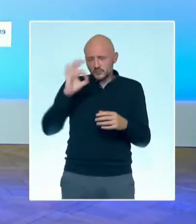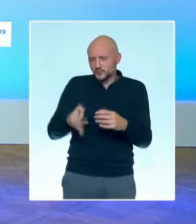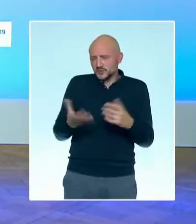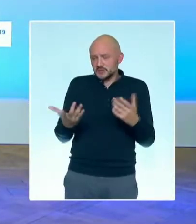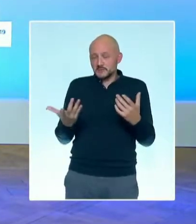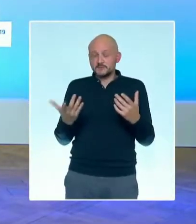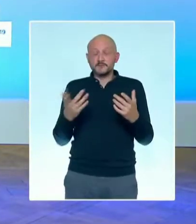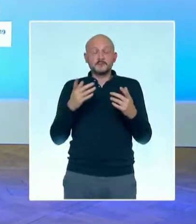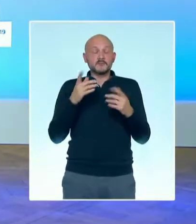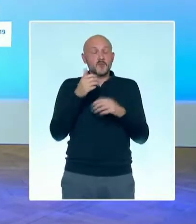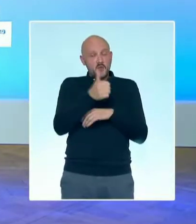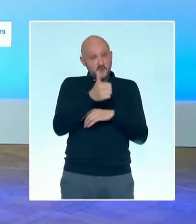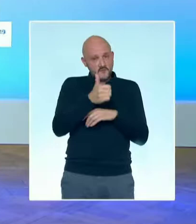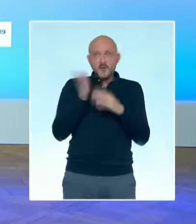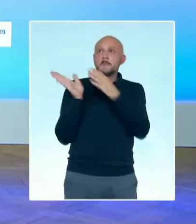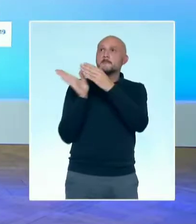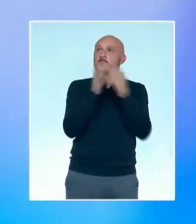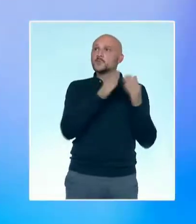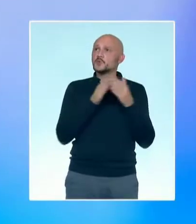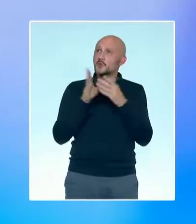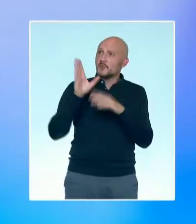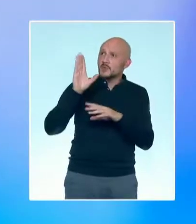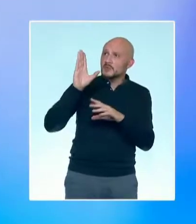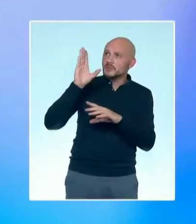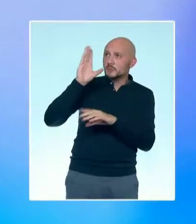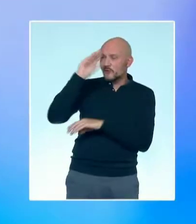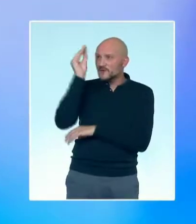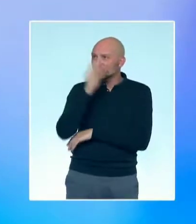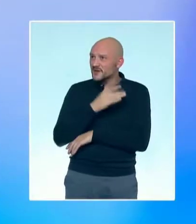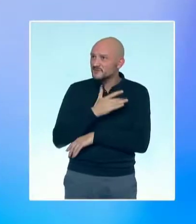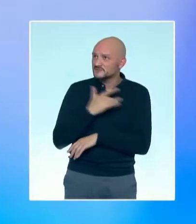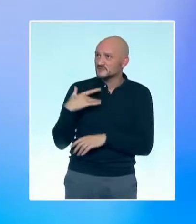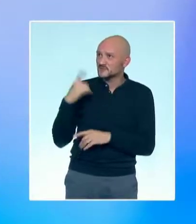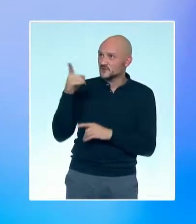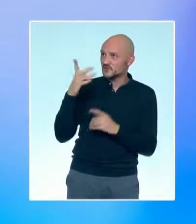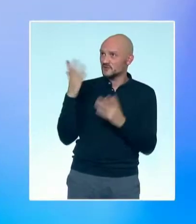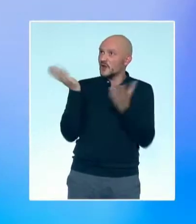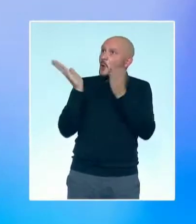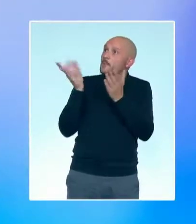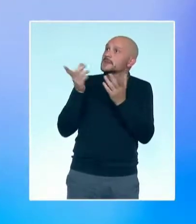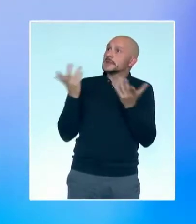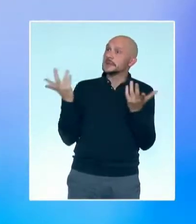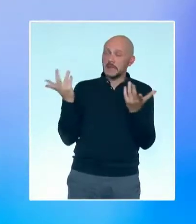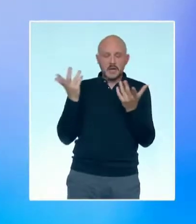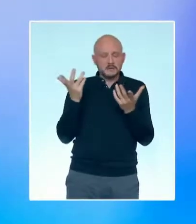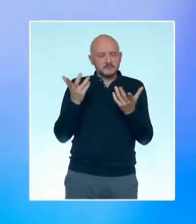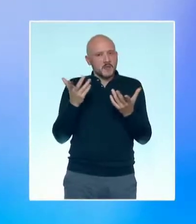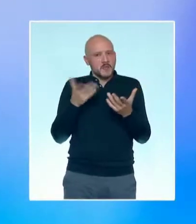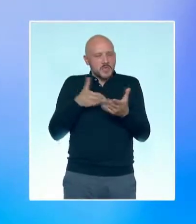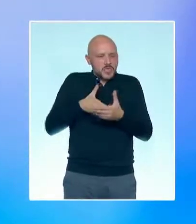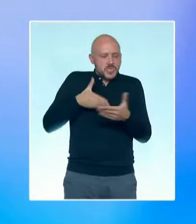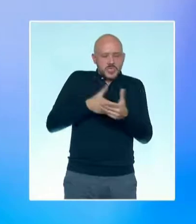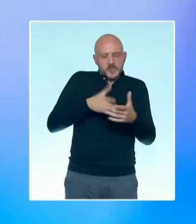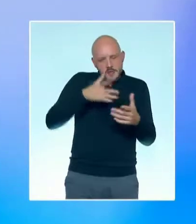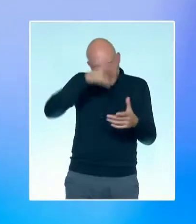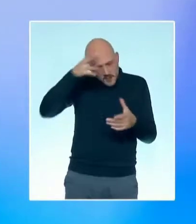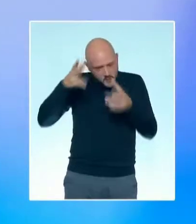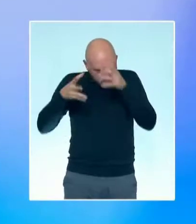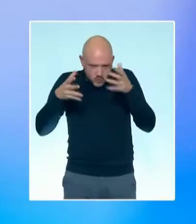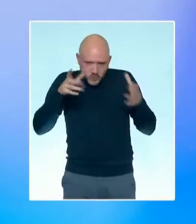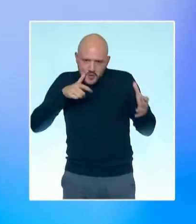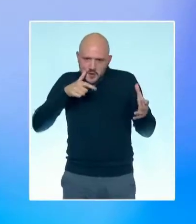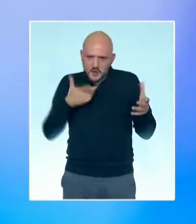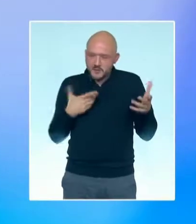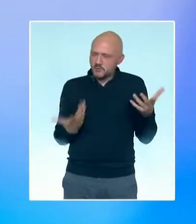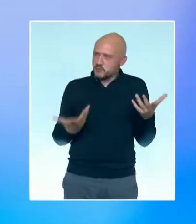vous avez affirmé effectivement... Il pose cette question pour qu'ils disent qu'on ne peut pas se permettre sans autorisation de faire ça, pour passer pour des gentils et des gens responsables en fait.